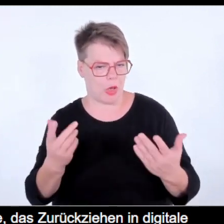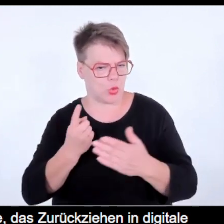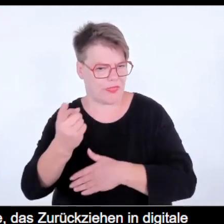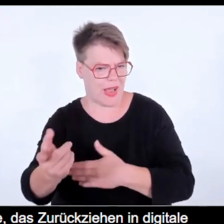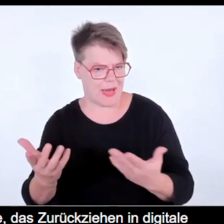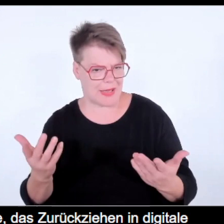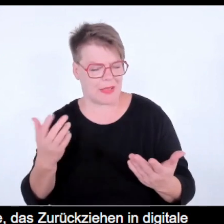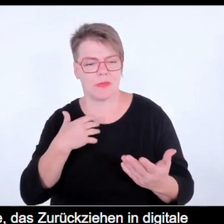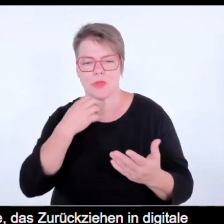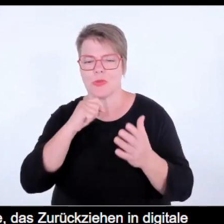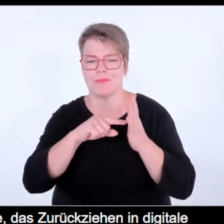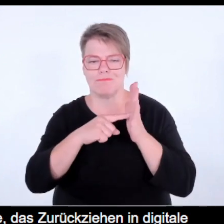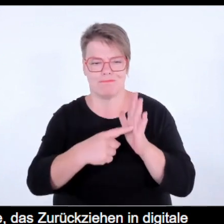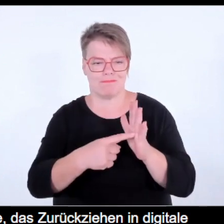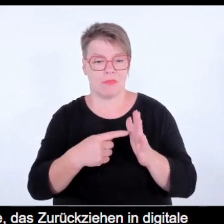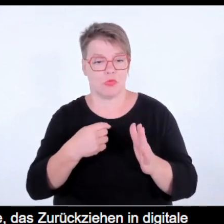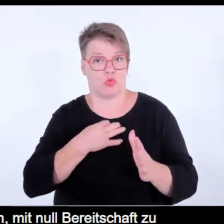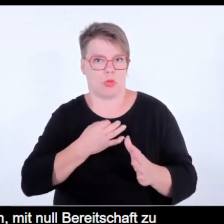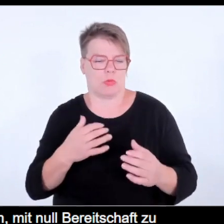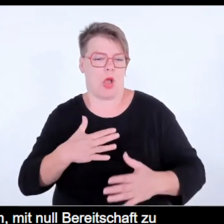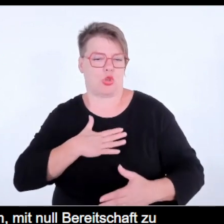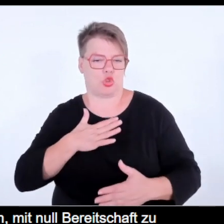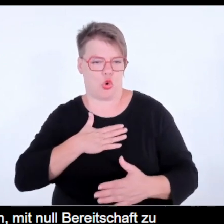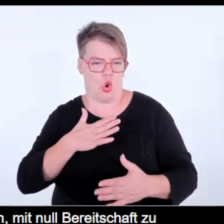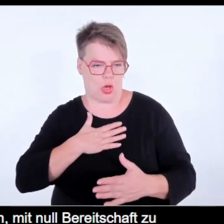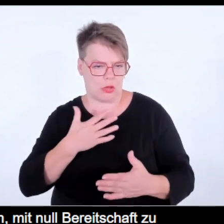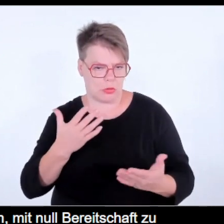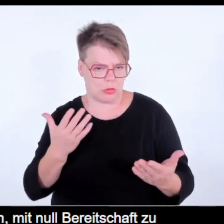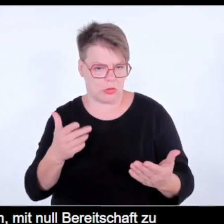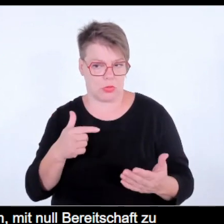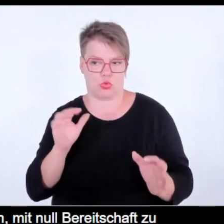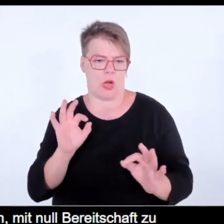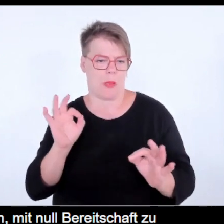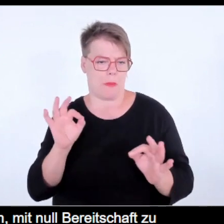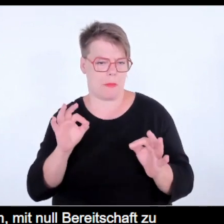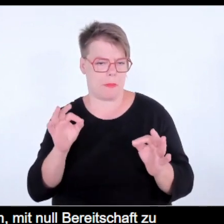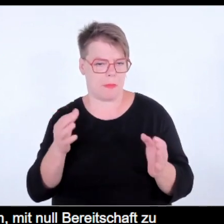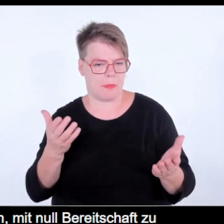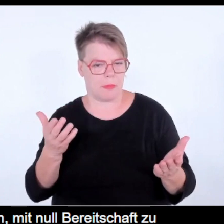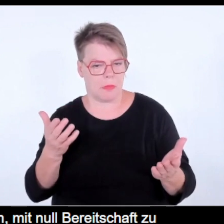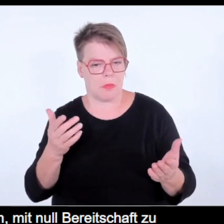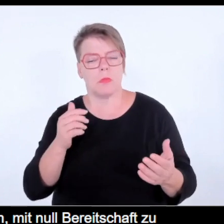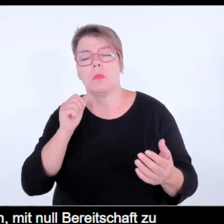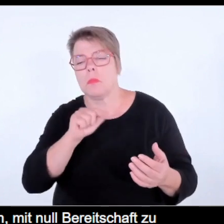Wahlveranstaltungen auch, wo eine große Aggressivität da ist. Und wir tun alle sehr, sehr gut daran,